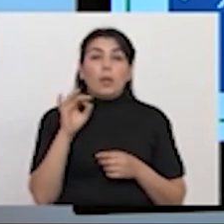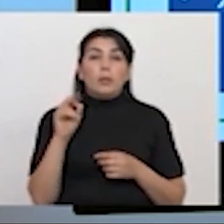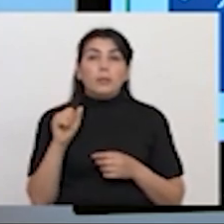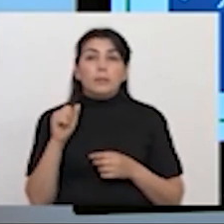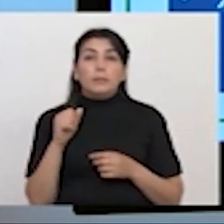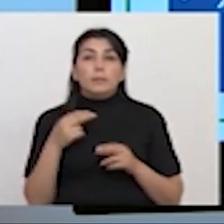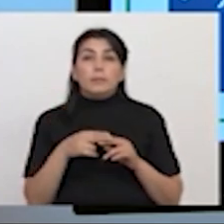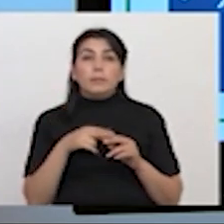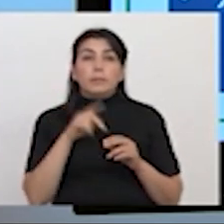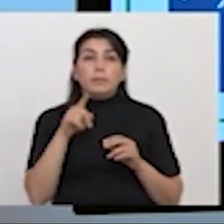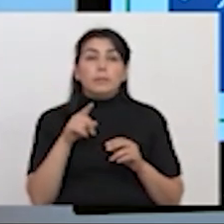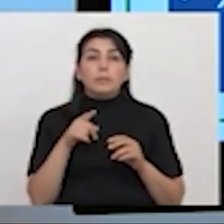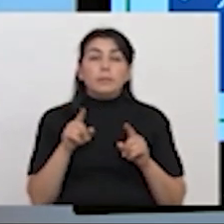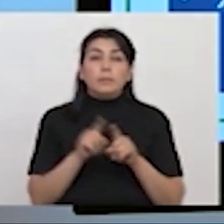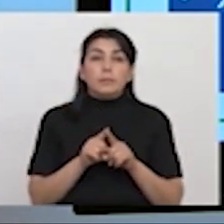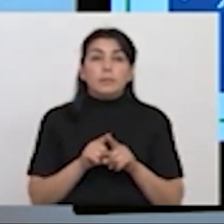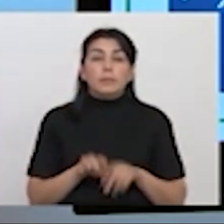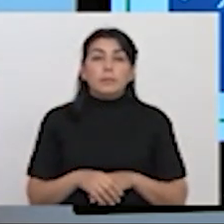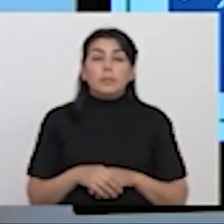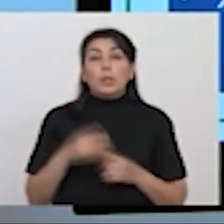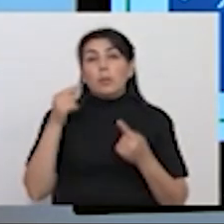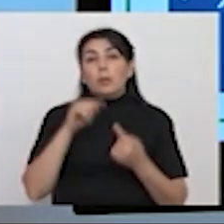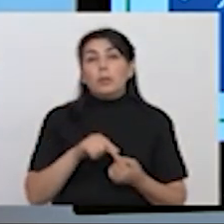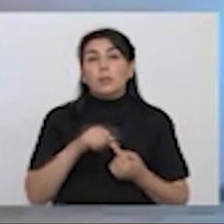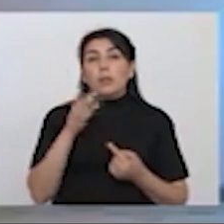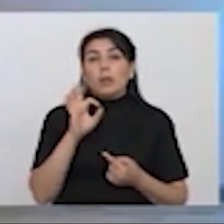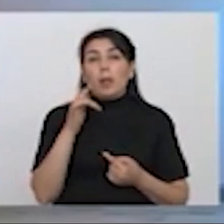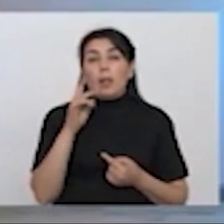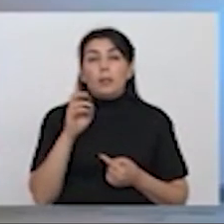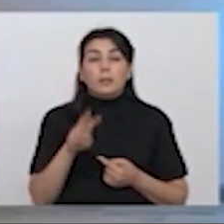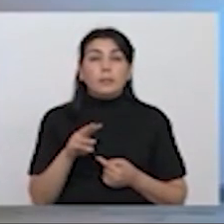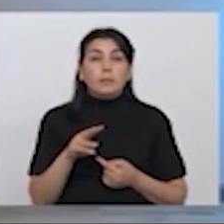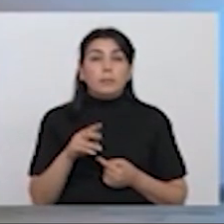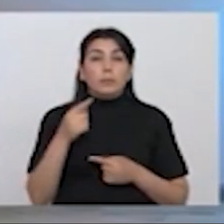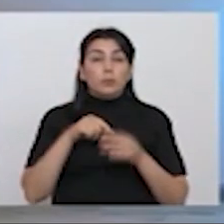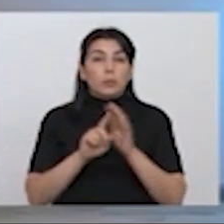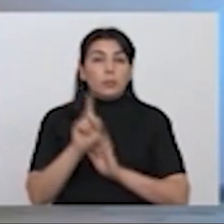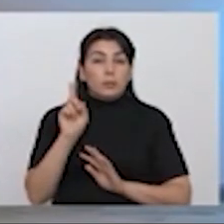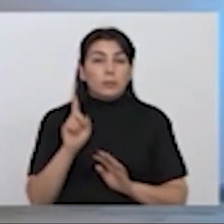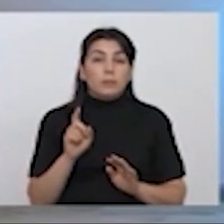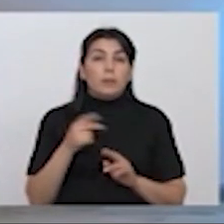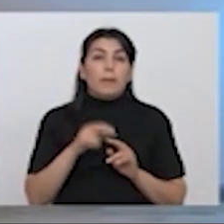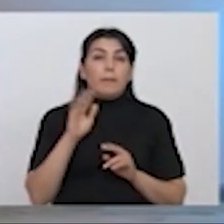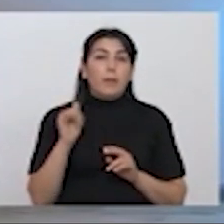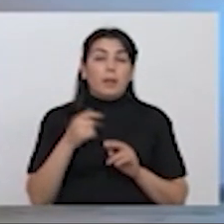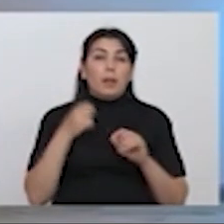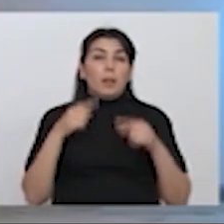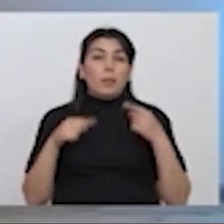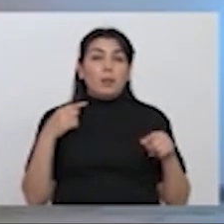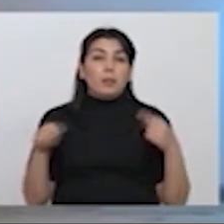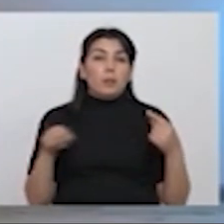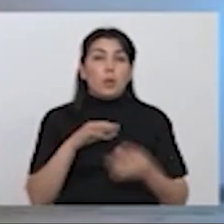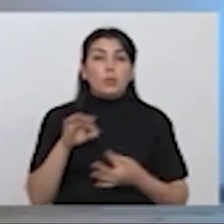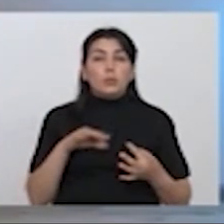bo'ladi. Shu bilan birgalikda moslashuvchan organizmlar vujudga keladi va xilma-xillikni